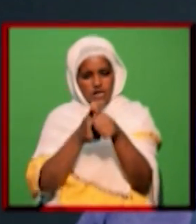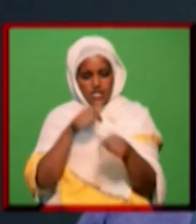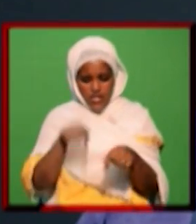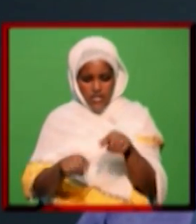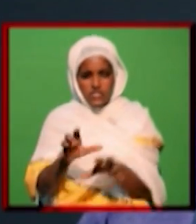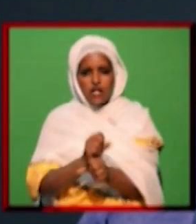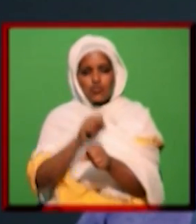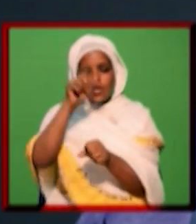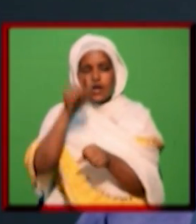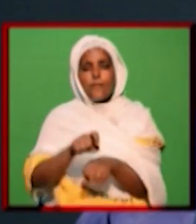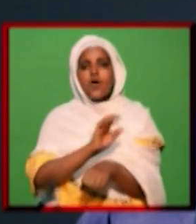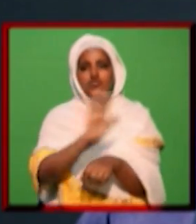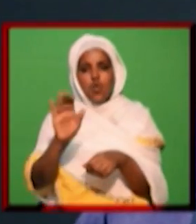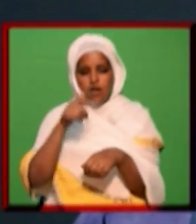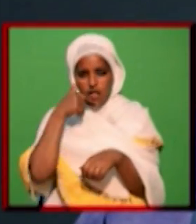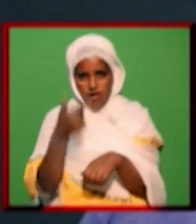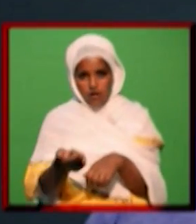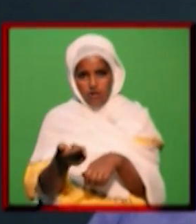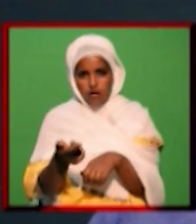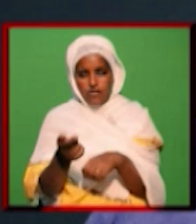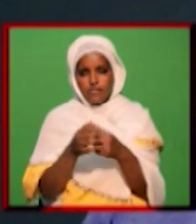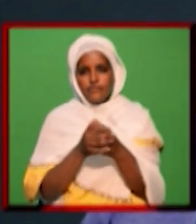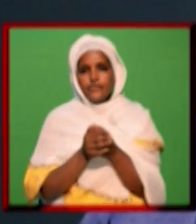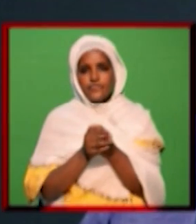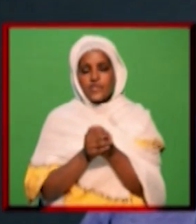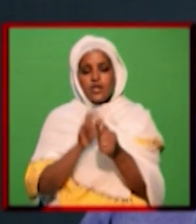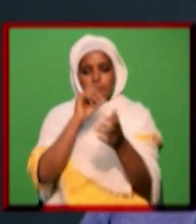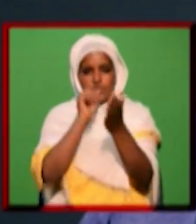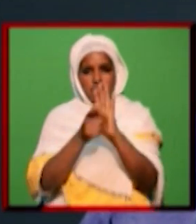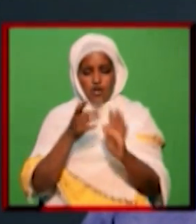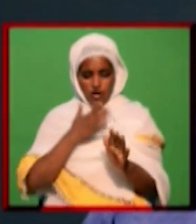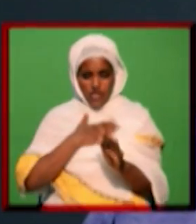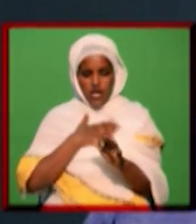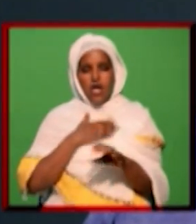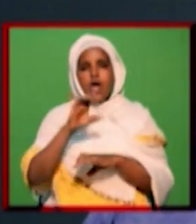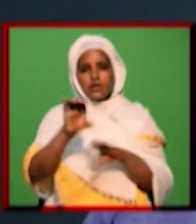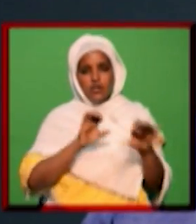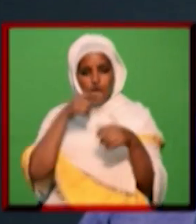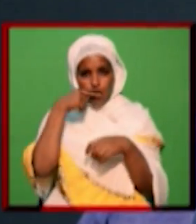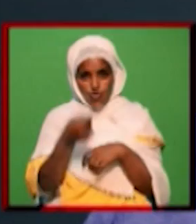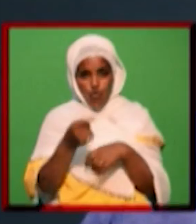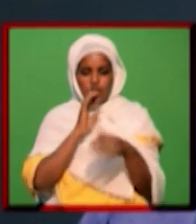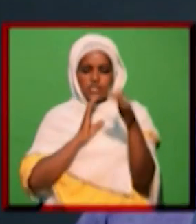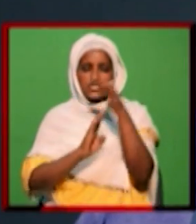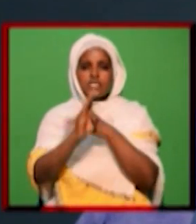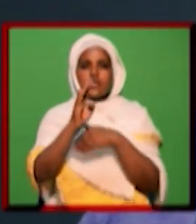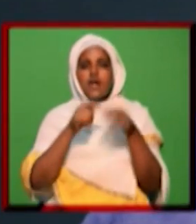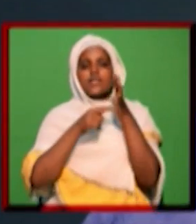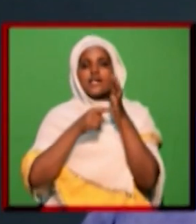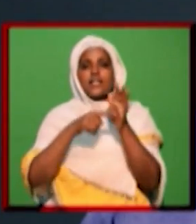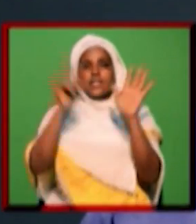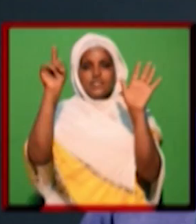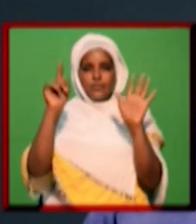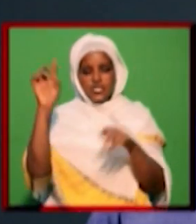እግር ልታጠው ይገባቸዋል ስማራአይ ዋውከከሙ ምሳሌ ወኛላቸዋለሁ ነው ብሎ ትትና